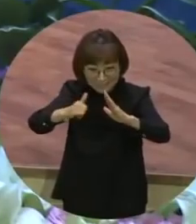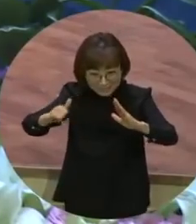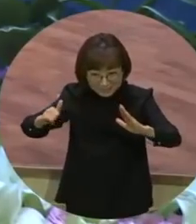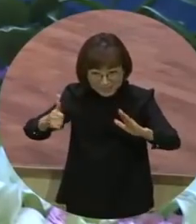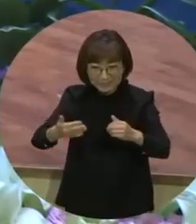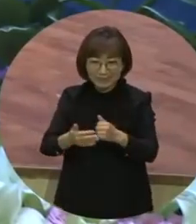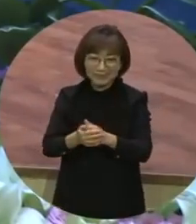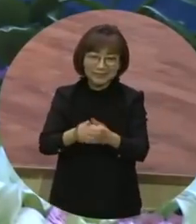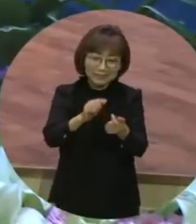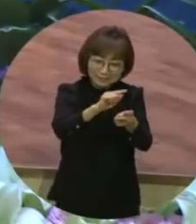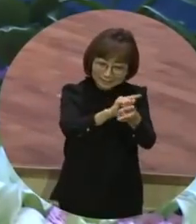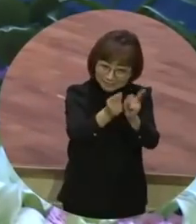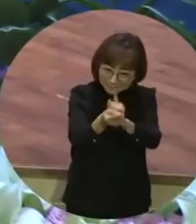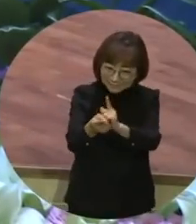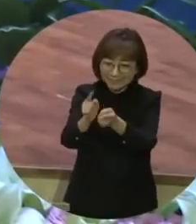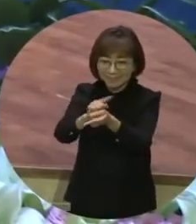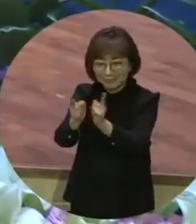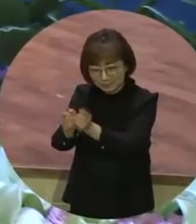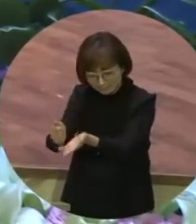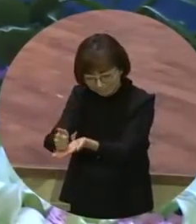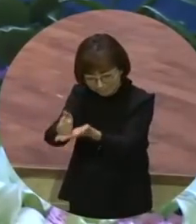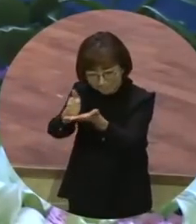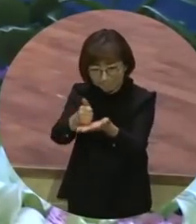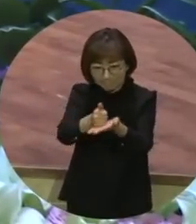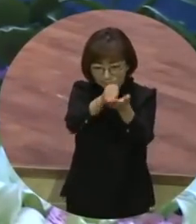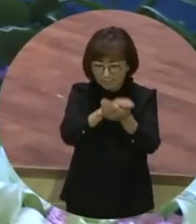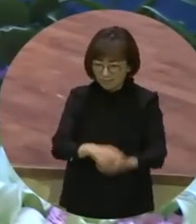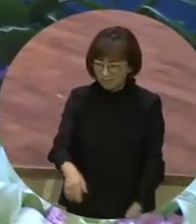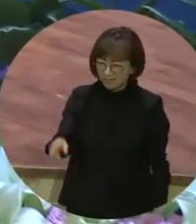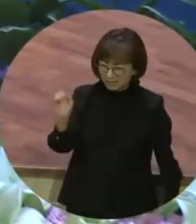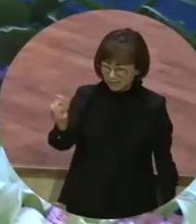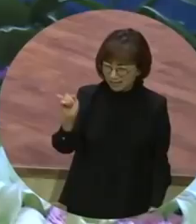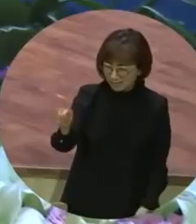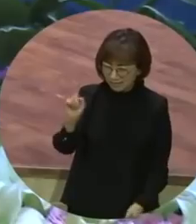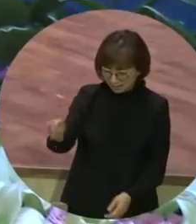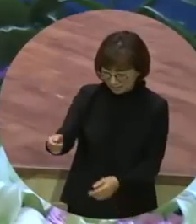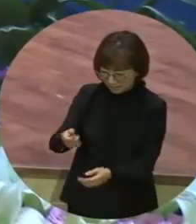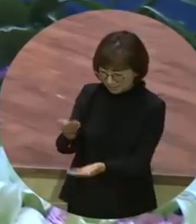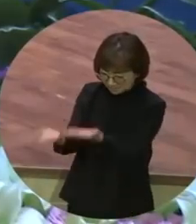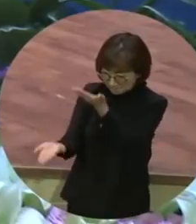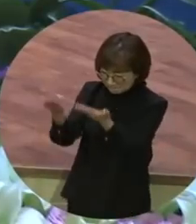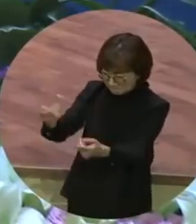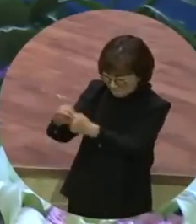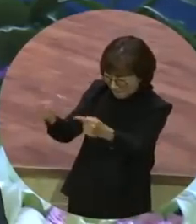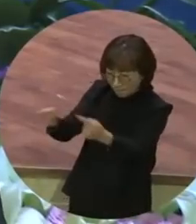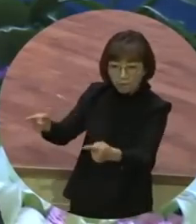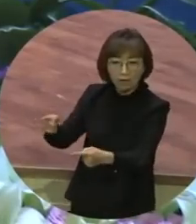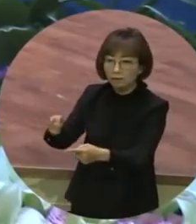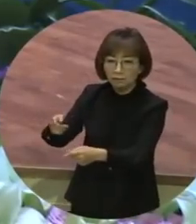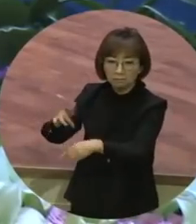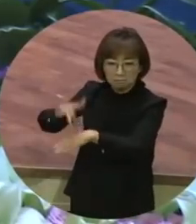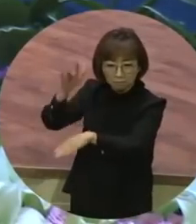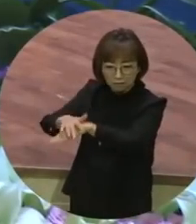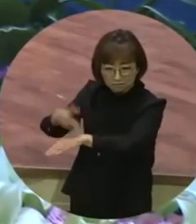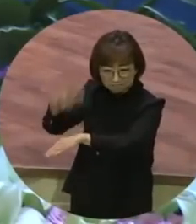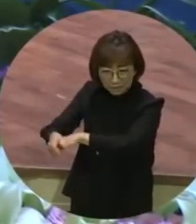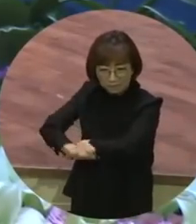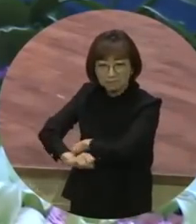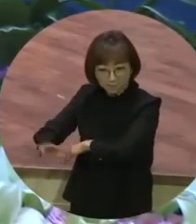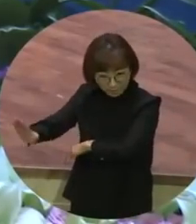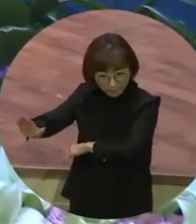이제는 이렇게 남을 판단 정지하는 예틀을 완전히 깨버리고 이제부터는 정말로 복음의 셔틀을